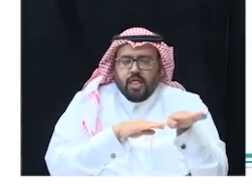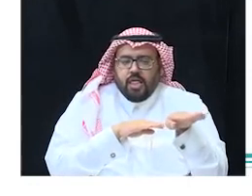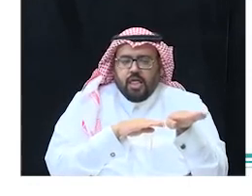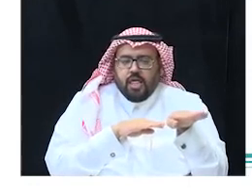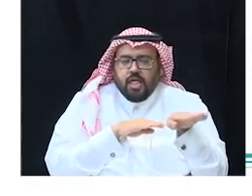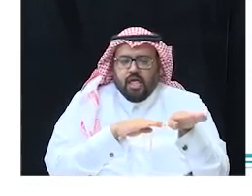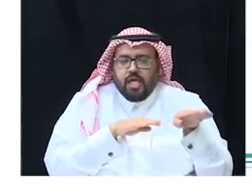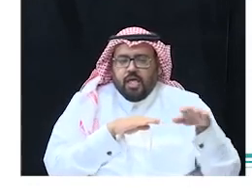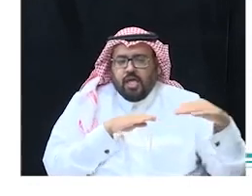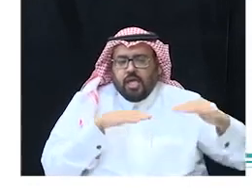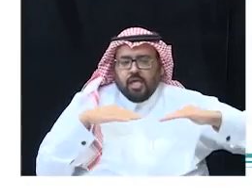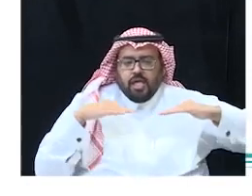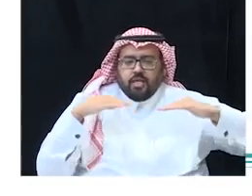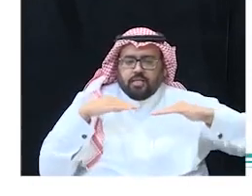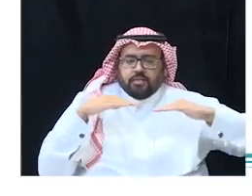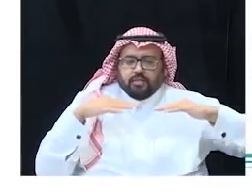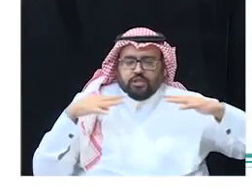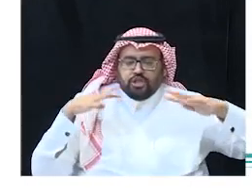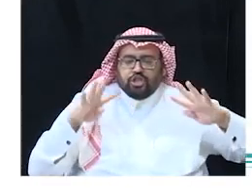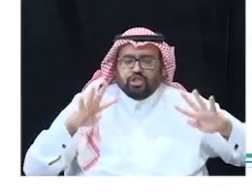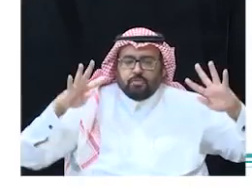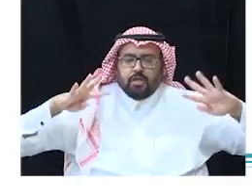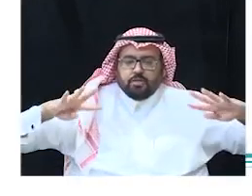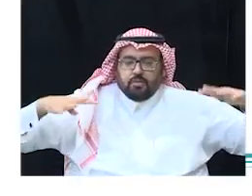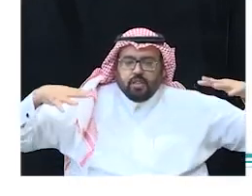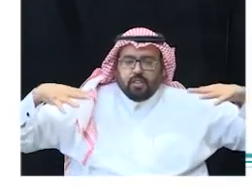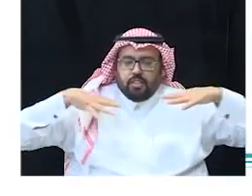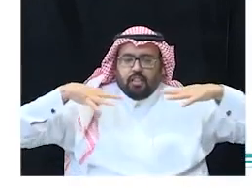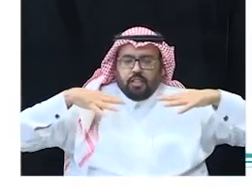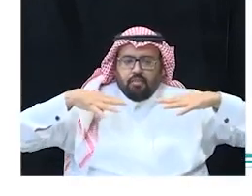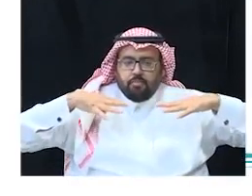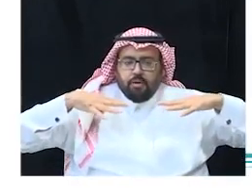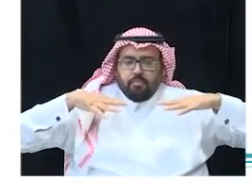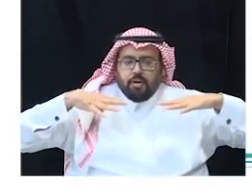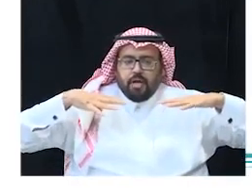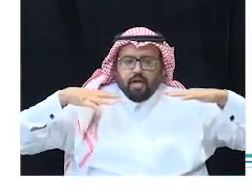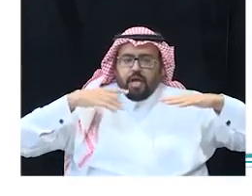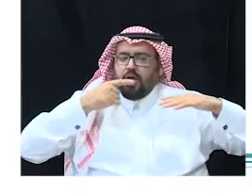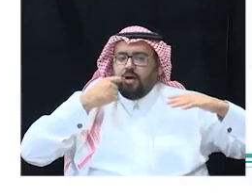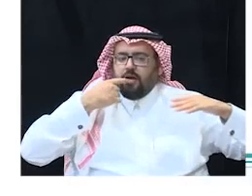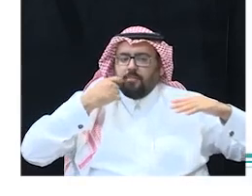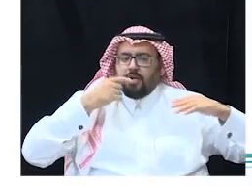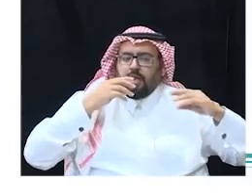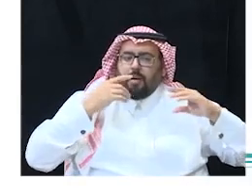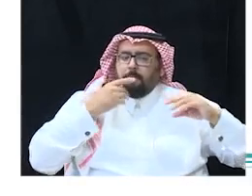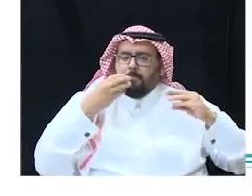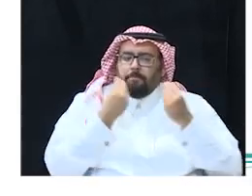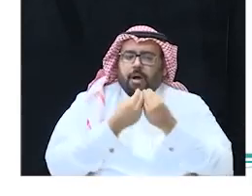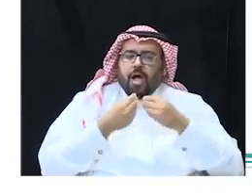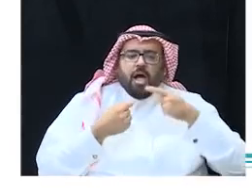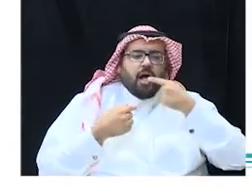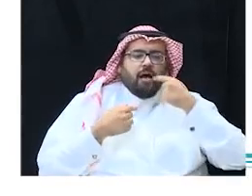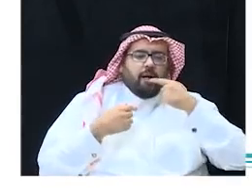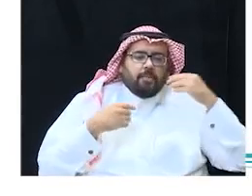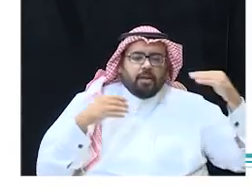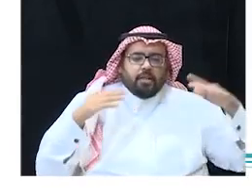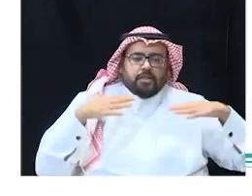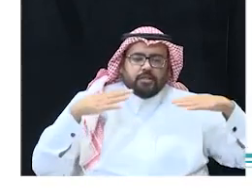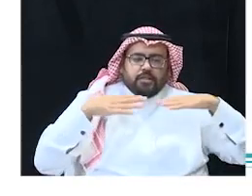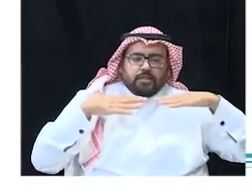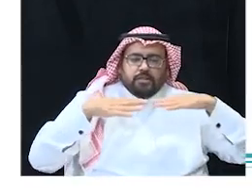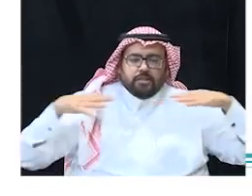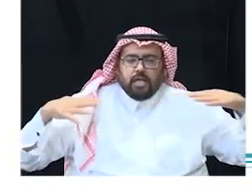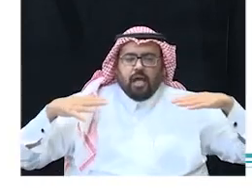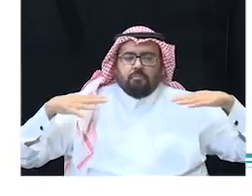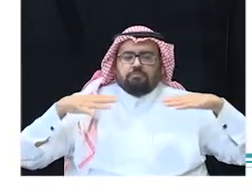بحيث يكون الأقطاب المتشابهة مواجهة. ليش نخلي الأقطاب المتشابهة مع بعض أحمر وأحمر؟ كي